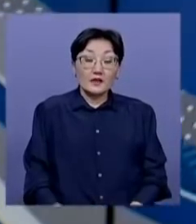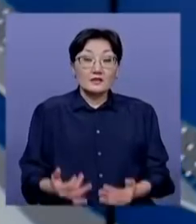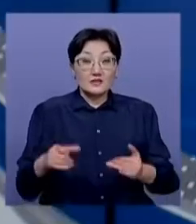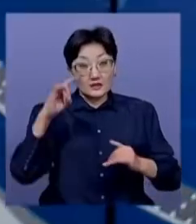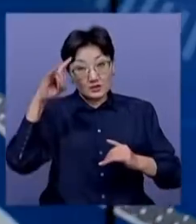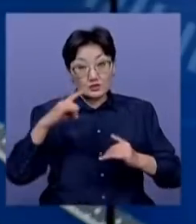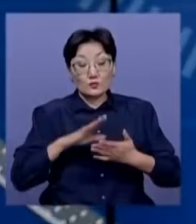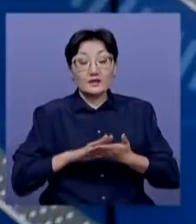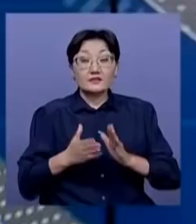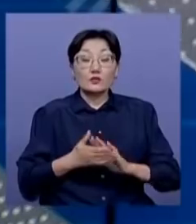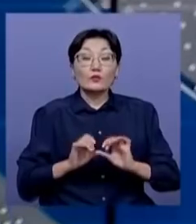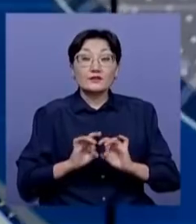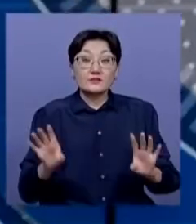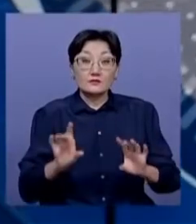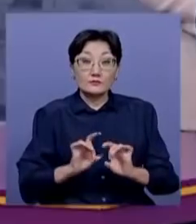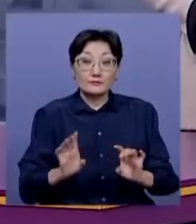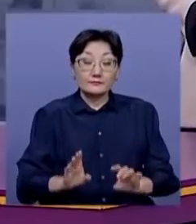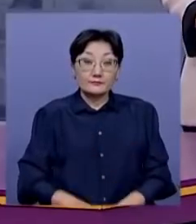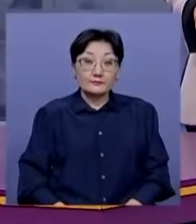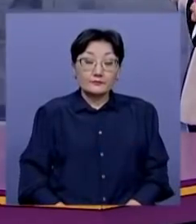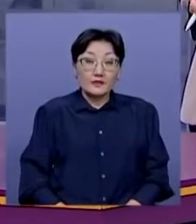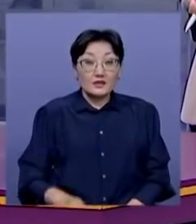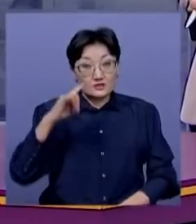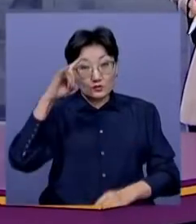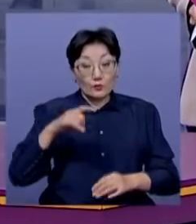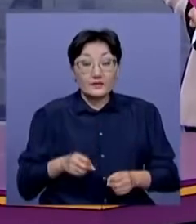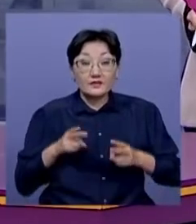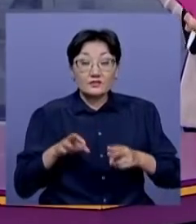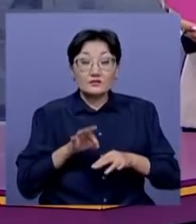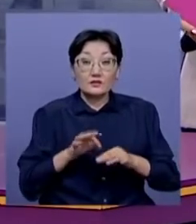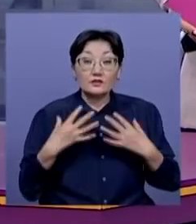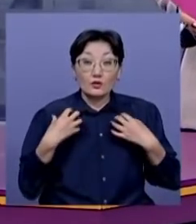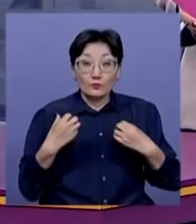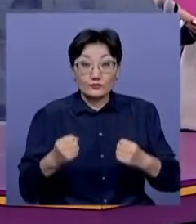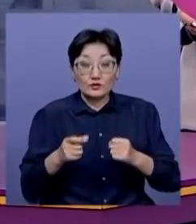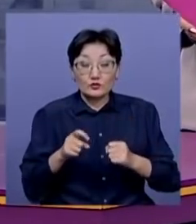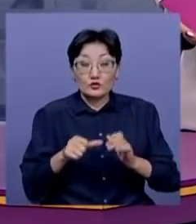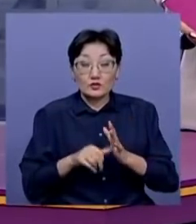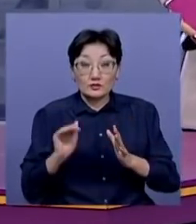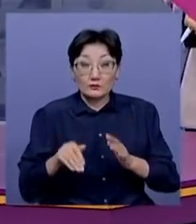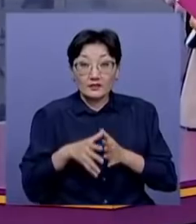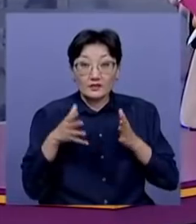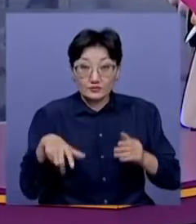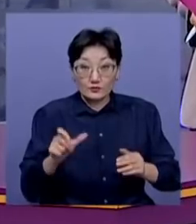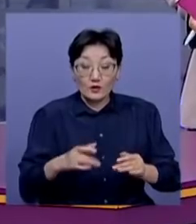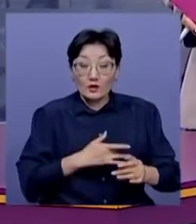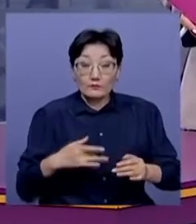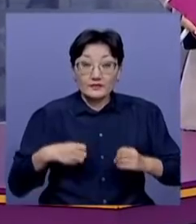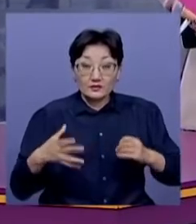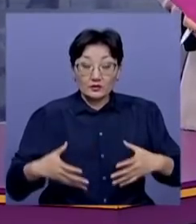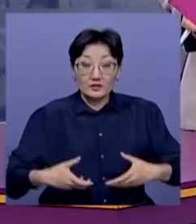Енді Қазақстандағы ахуалға оралсақ. Елімізде қауіпті індеттен жазылып шыққандар 106000-нан асты. Өкпе